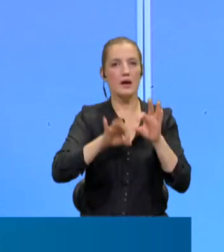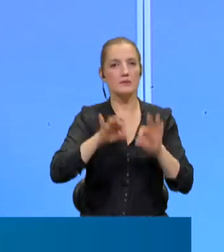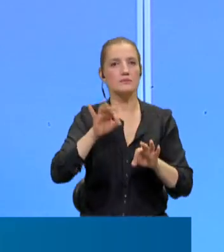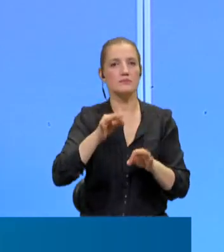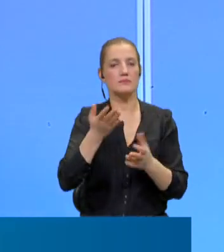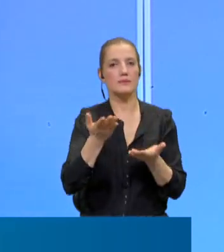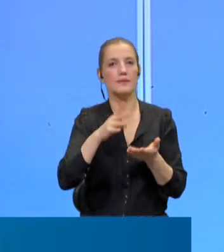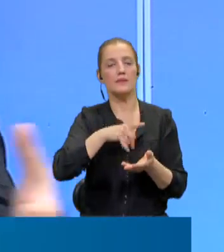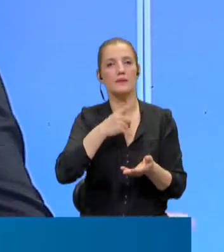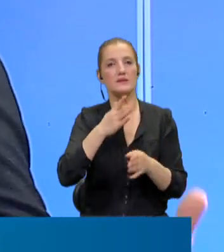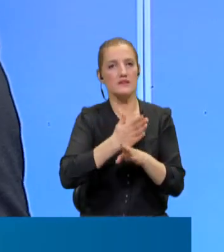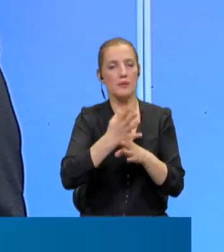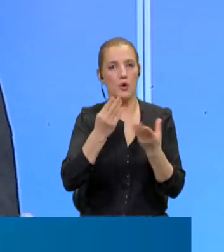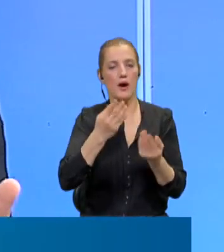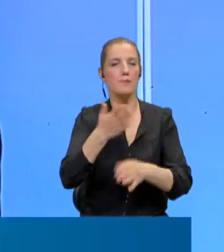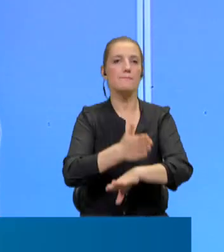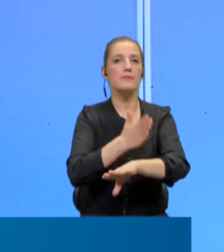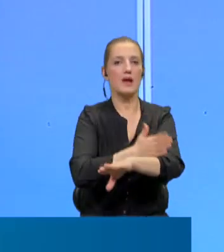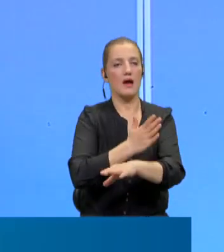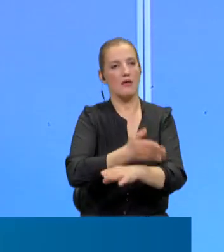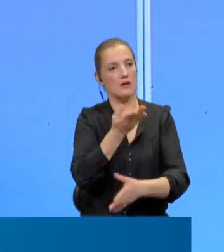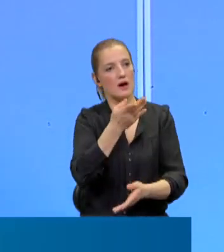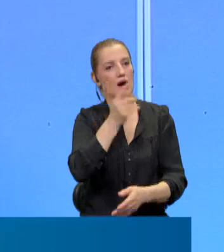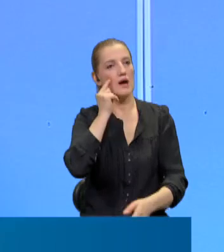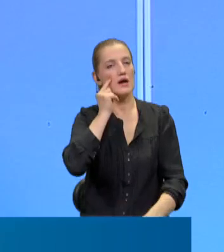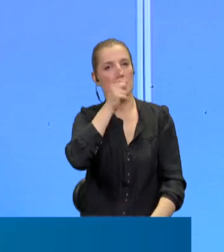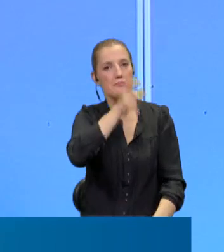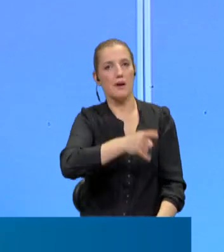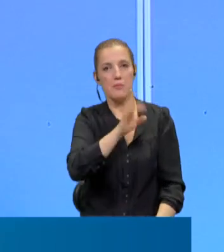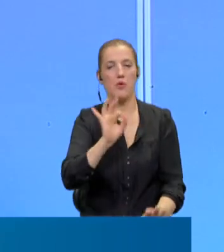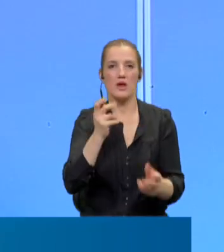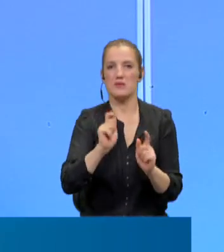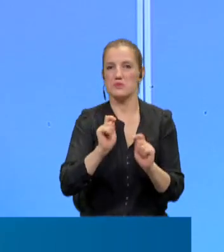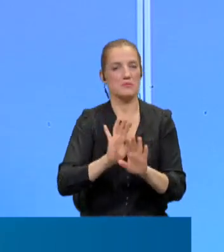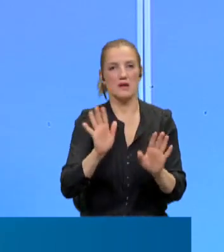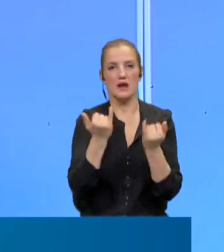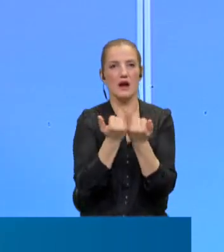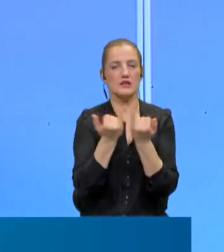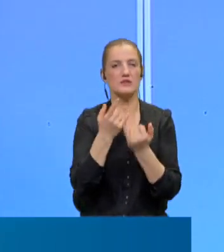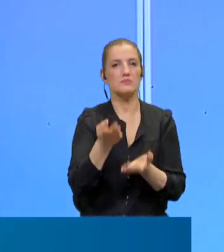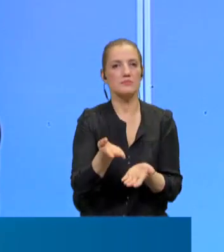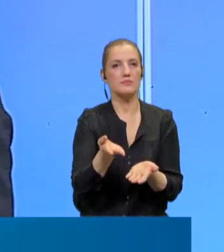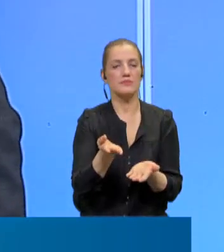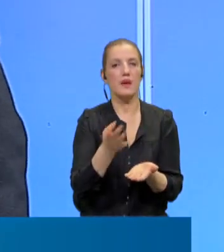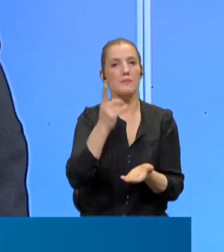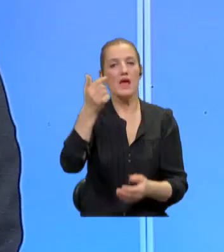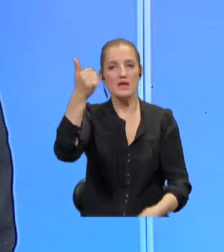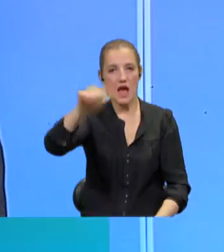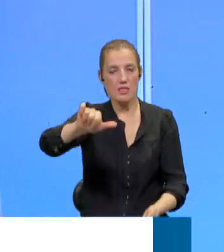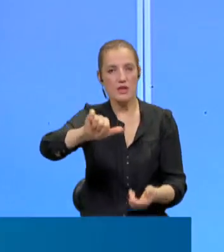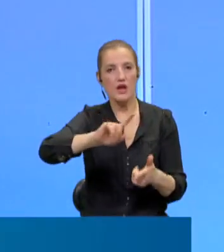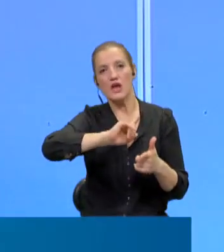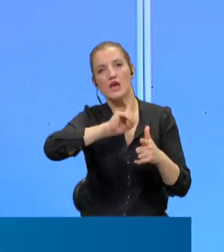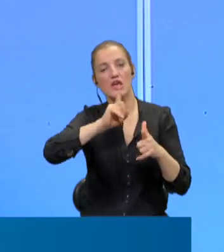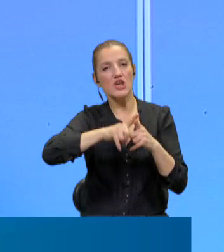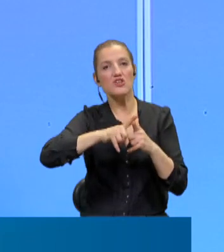neden oluyorsun hem memlekette yağ damada bu bu olmaz ki kardeşim yani bir kere yendi kabul etmediniz ikinci